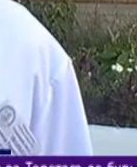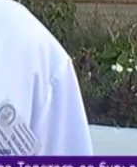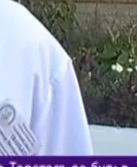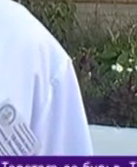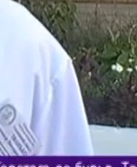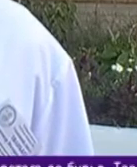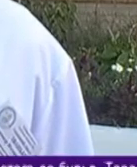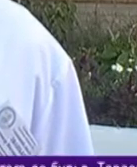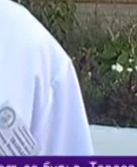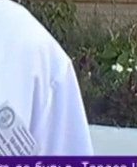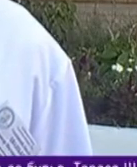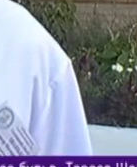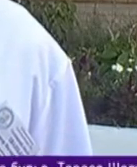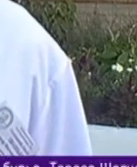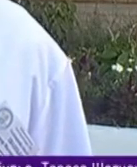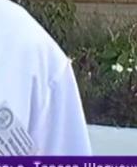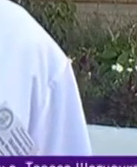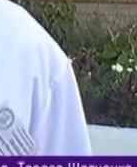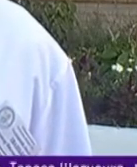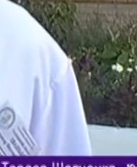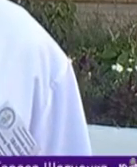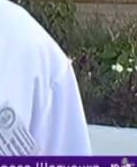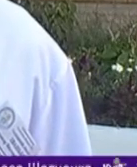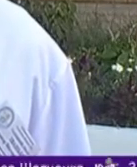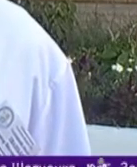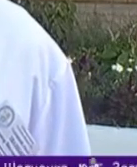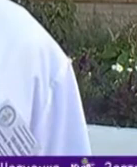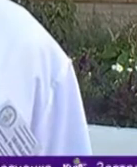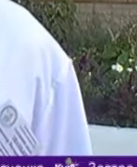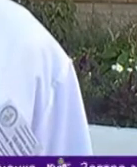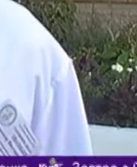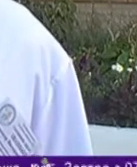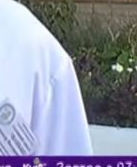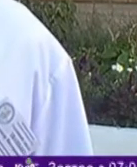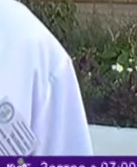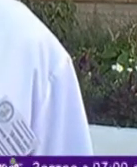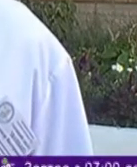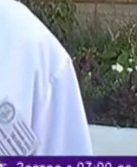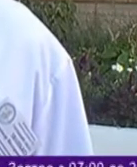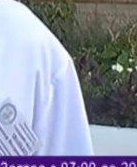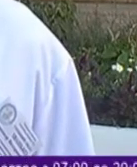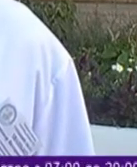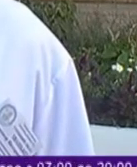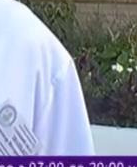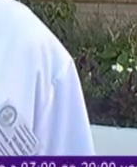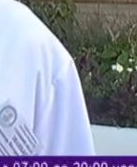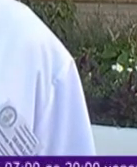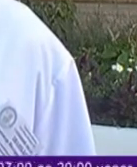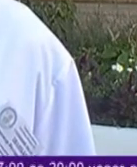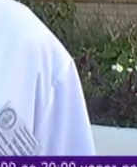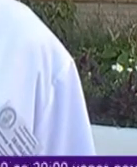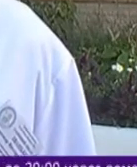допомоги кардіологічним хворим киянам. Тобто невідкладну допомогу з приводу гострого коронарного синдрому будуть надавати на